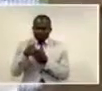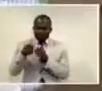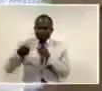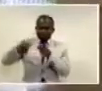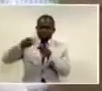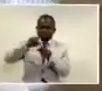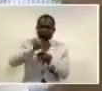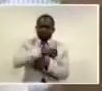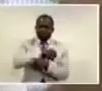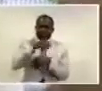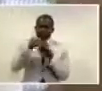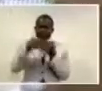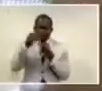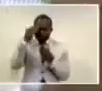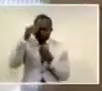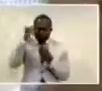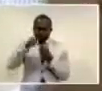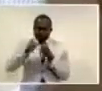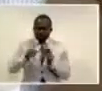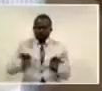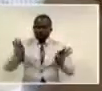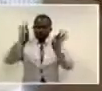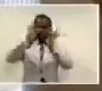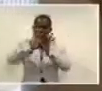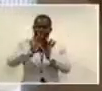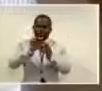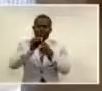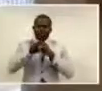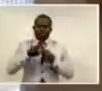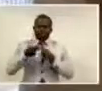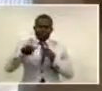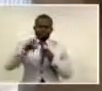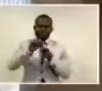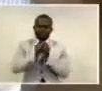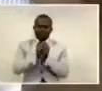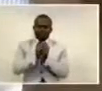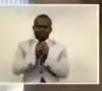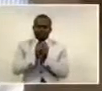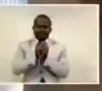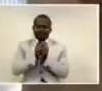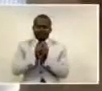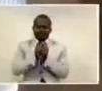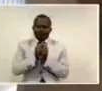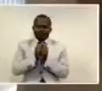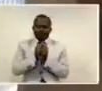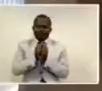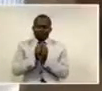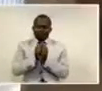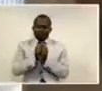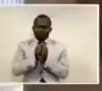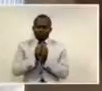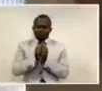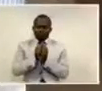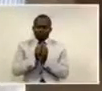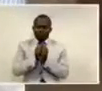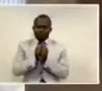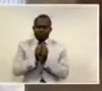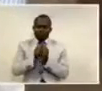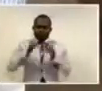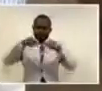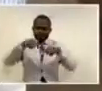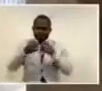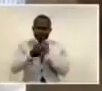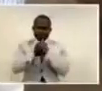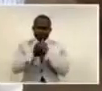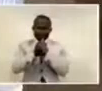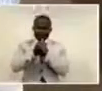akongera iyo mitungo yo kugira ngo agaciro k'ideni yasabaga kiyongere. Igihe ntabwo ndi bubyumve neza. Ni hano muri